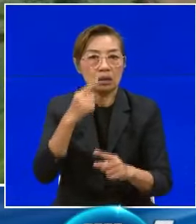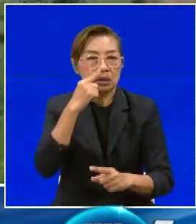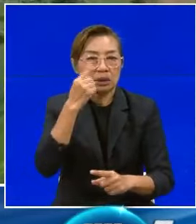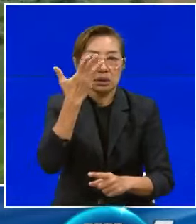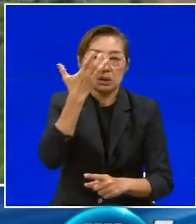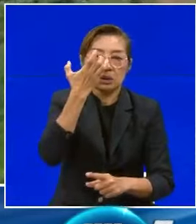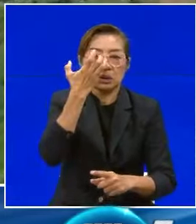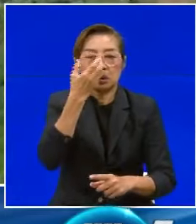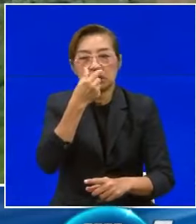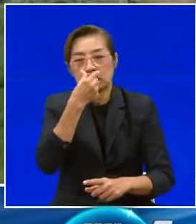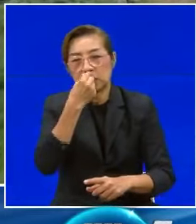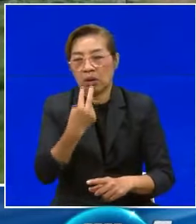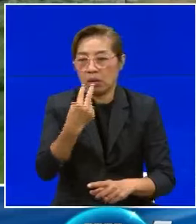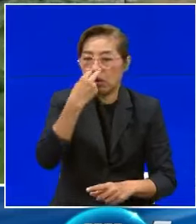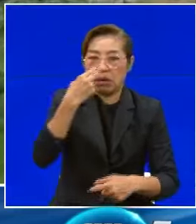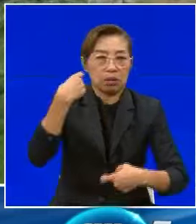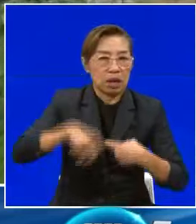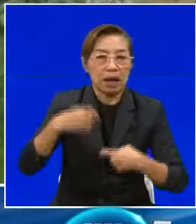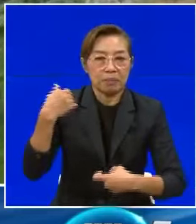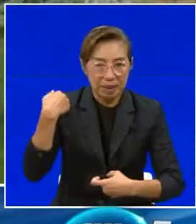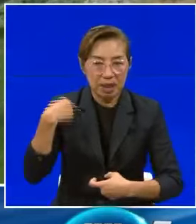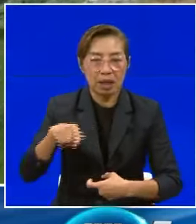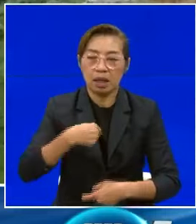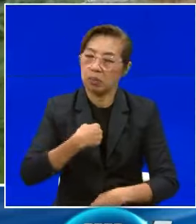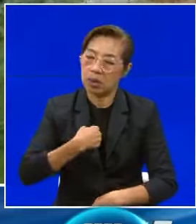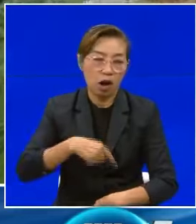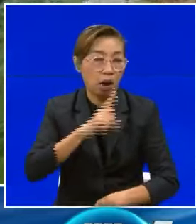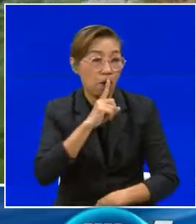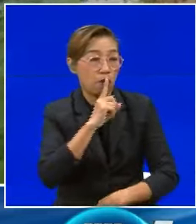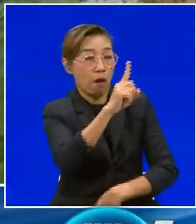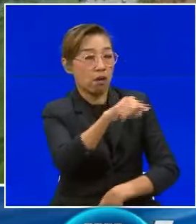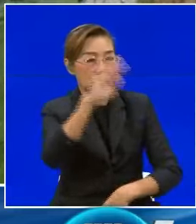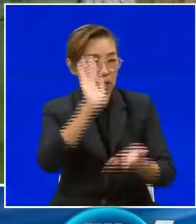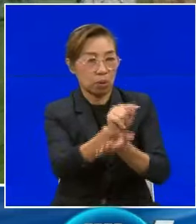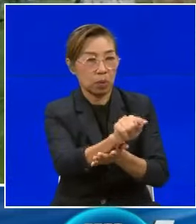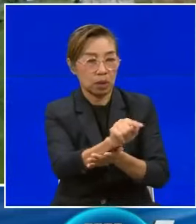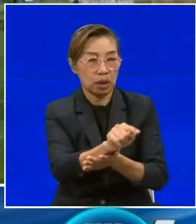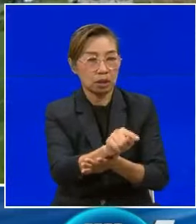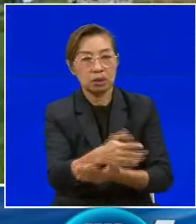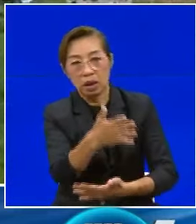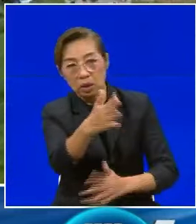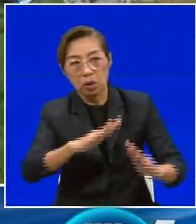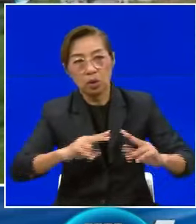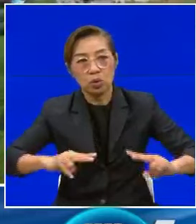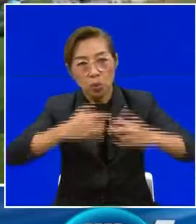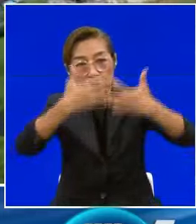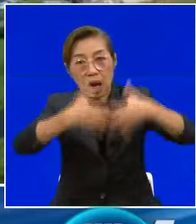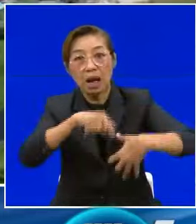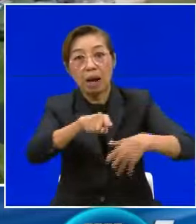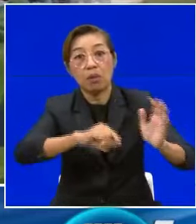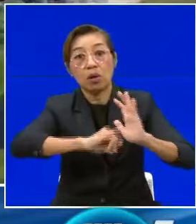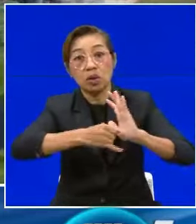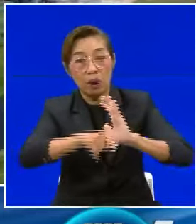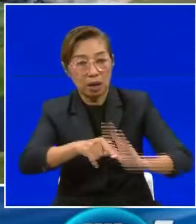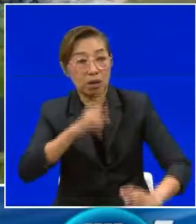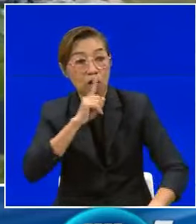มือนคนเป็นหวัดเลยนั่นพอเราร้องเราบอกเขาก็จ จ้งไปอุตสาหกรรมแจ้งไป